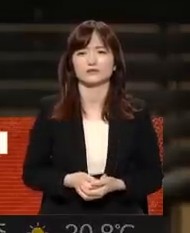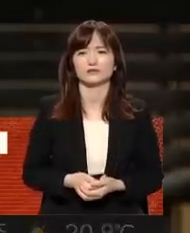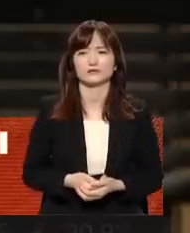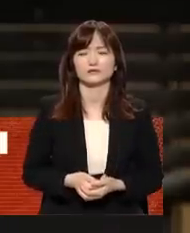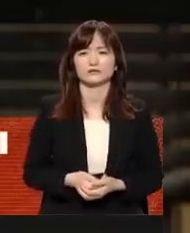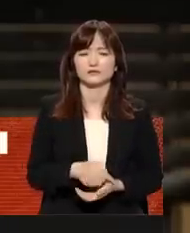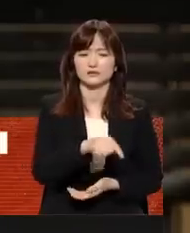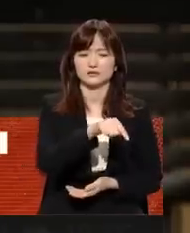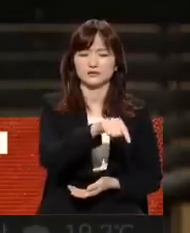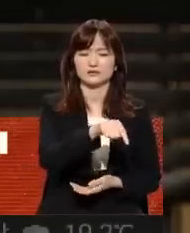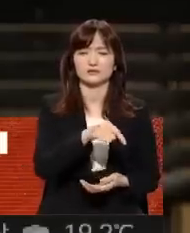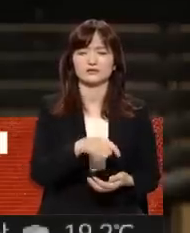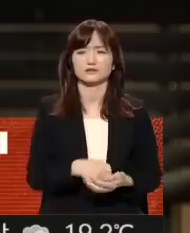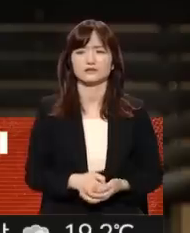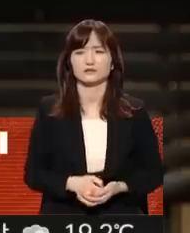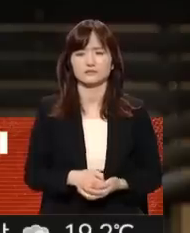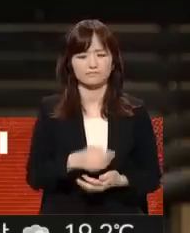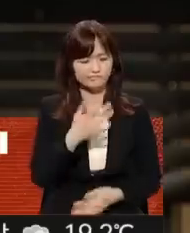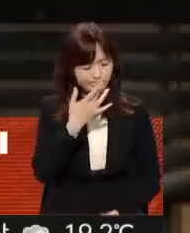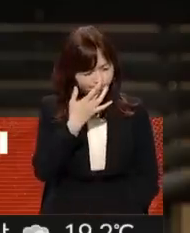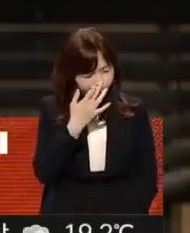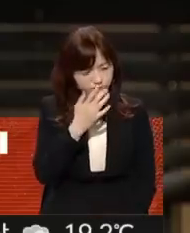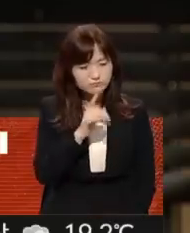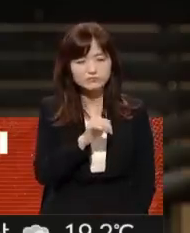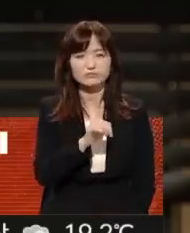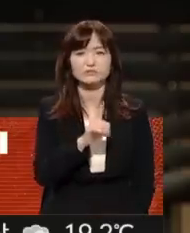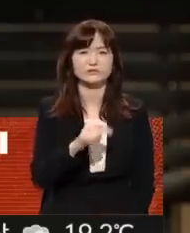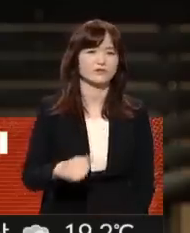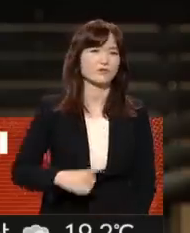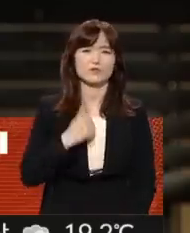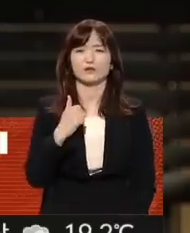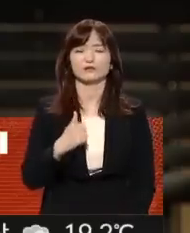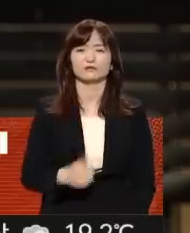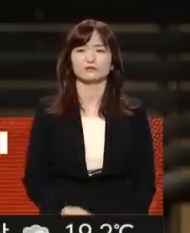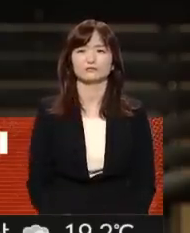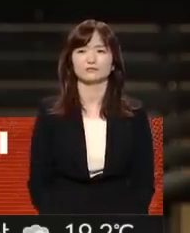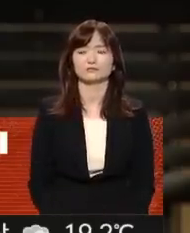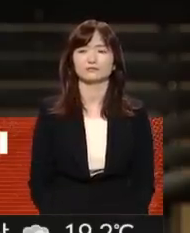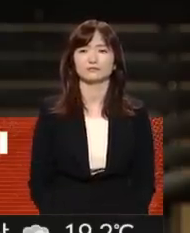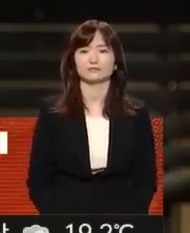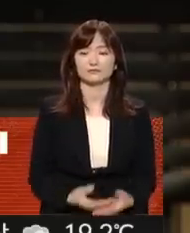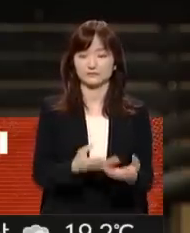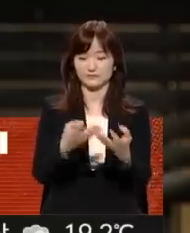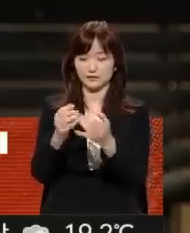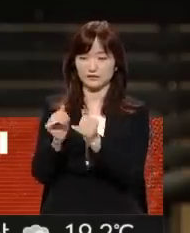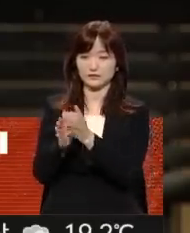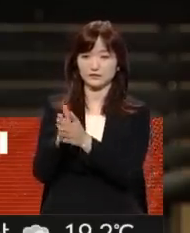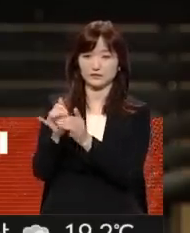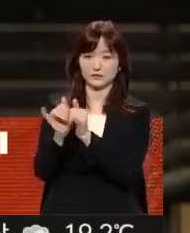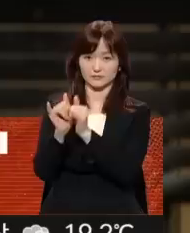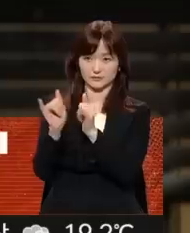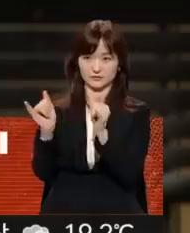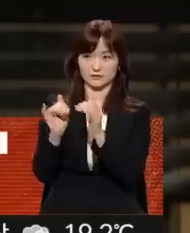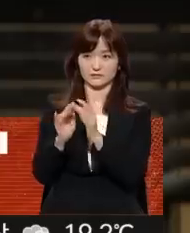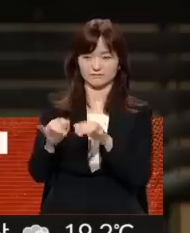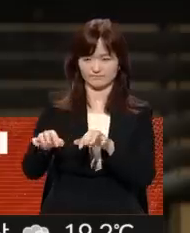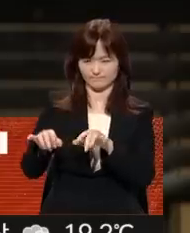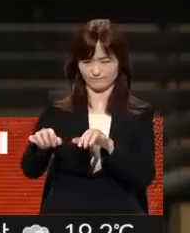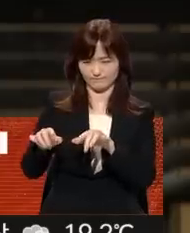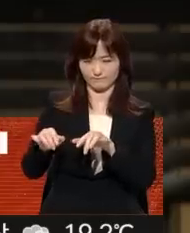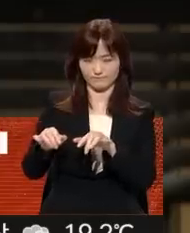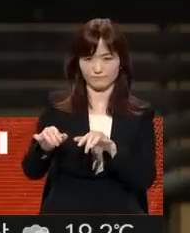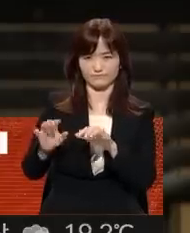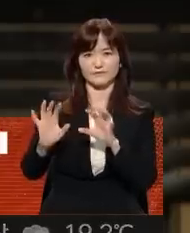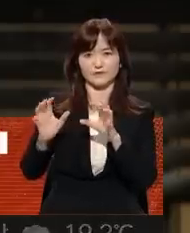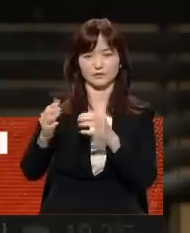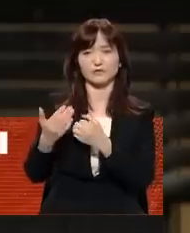그 부분이 사실은 상당히 이해가 안 되고 분노가 되는데 어쨌든 간에 많은 시민들 또 많은 또 네티즌들이 응원해 준